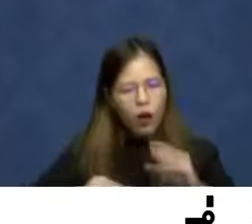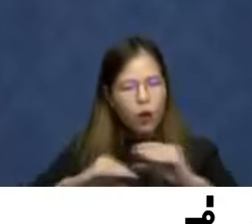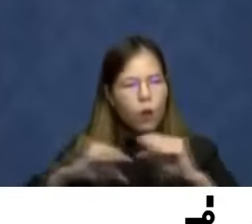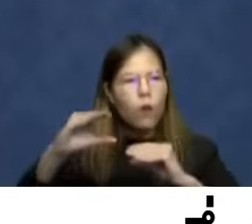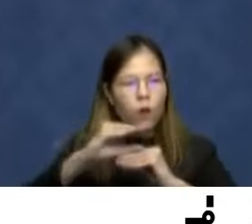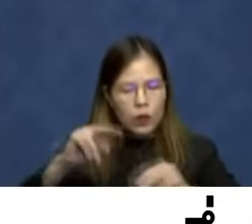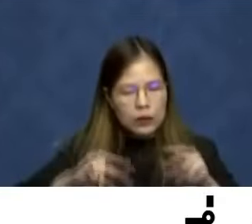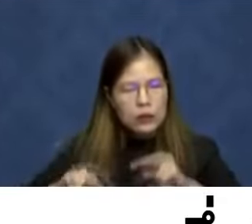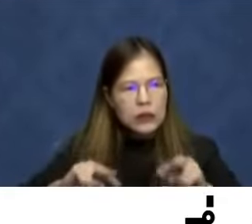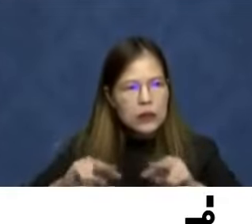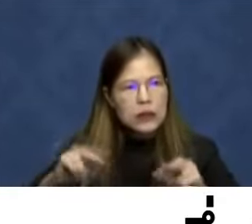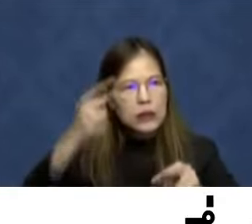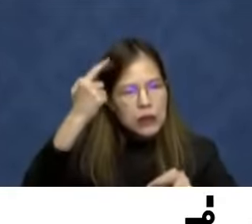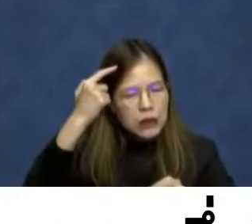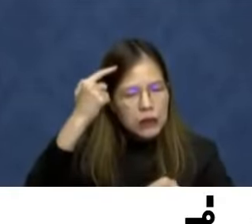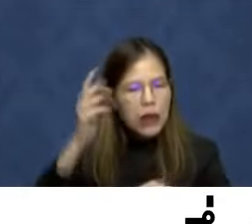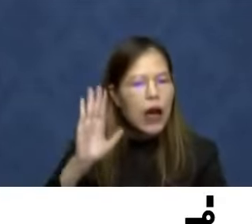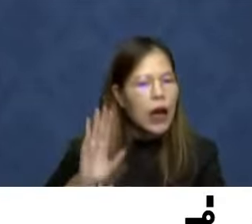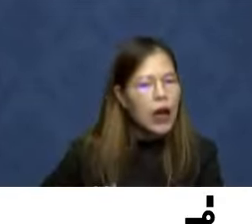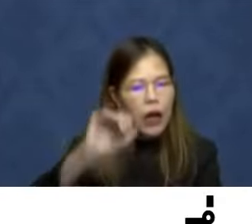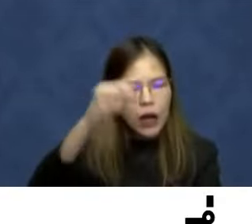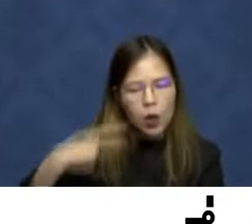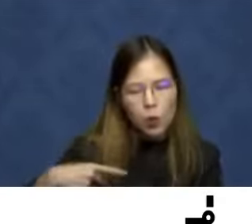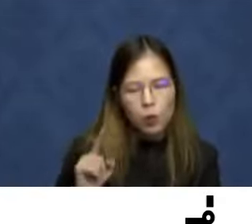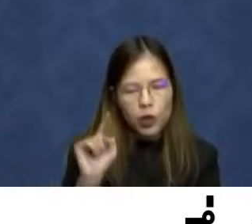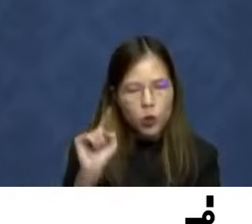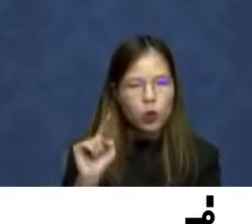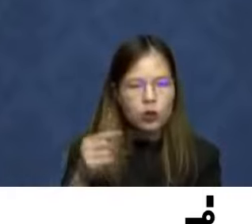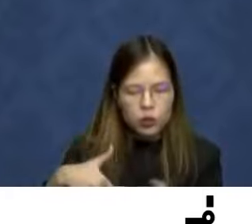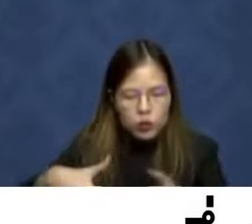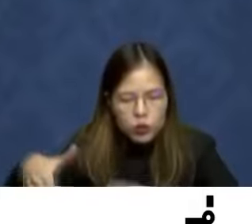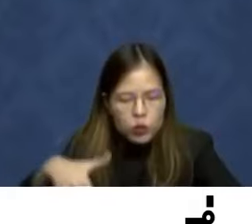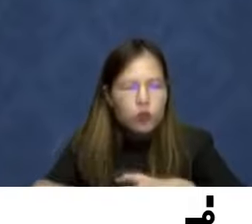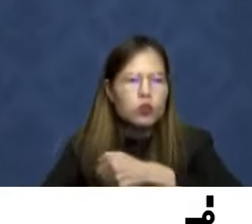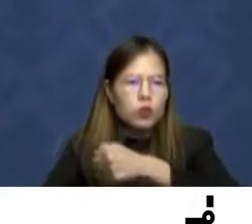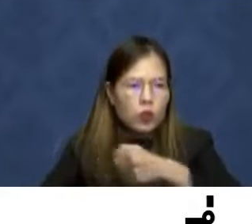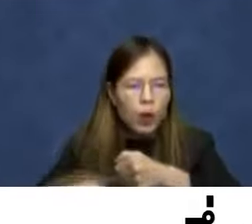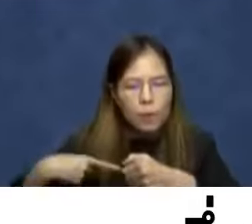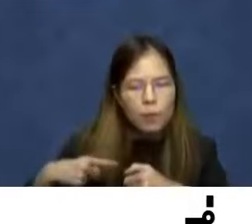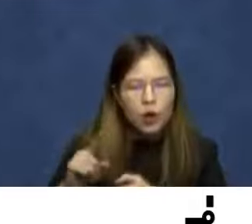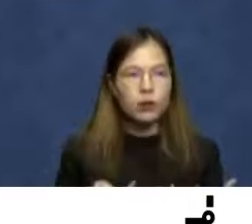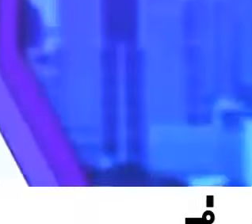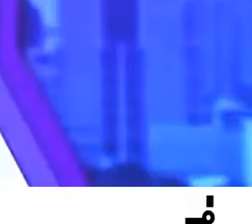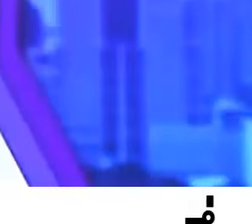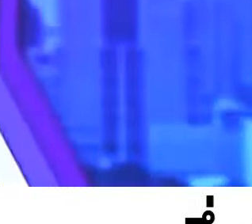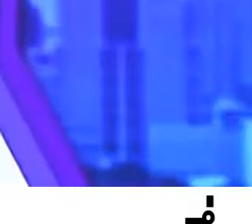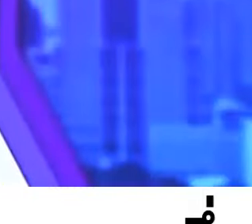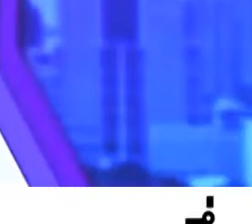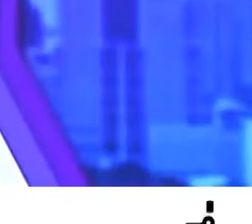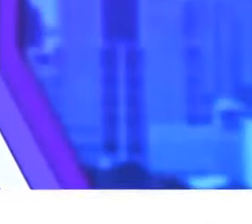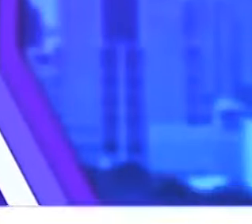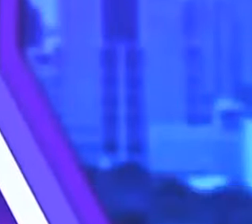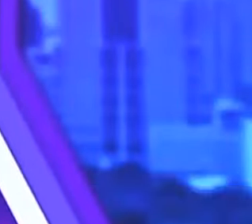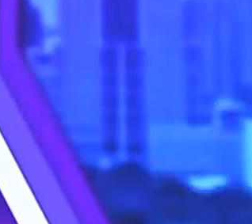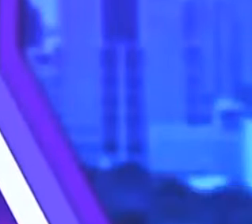ให้มีประสิทธิภาพสูงสุดให้พี่น้องประชาชนให้พี่น้องชาวนาได้รับประโยชน์สูงสุดครับตามนโยบายของรัฐบาล คุณผู้ชมชวน